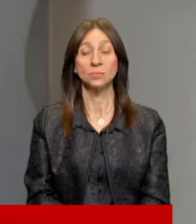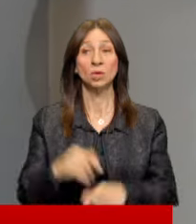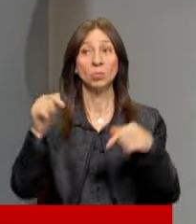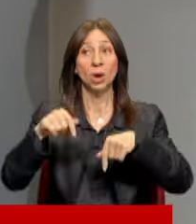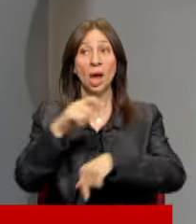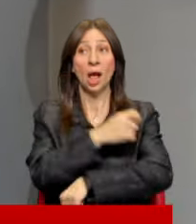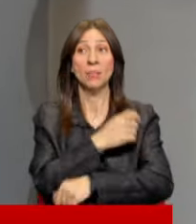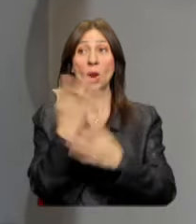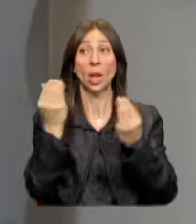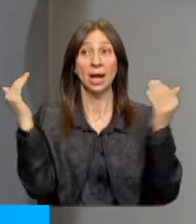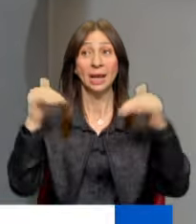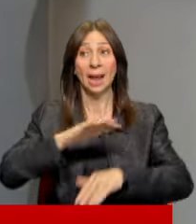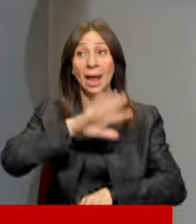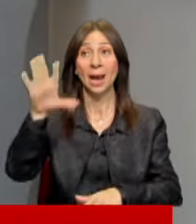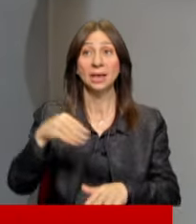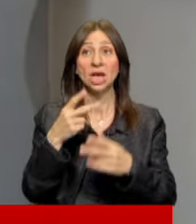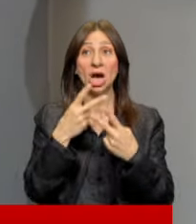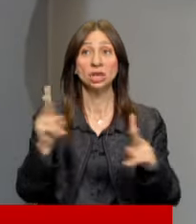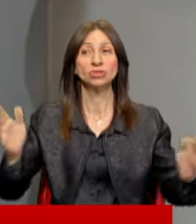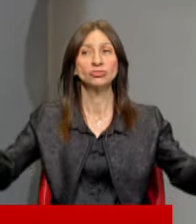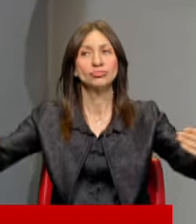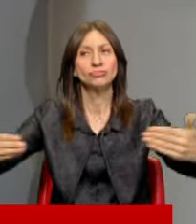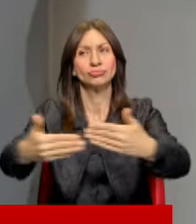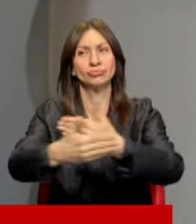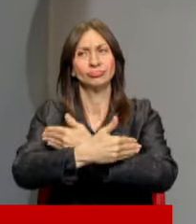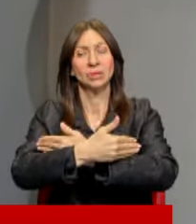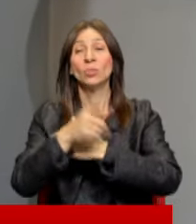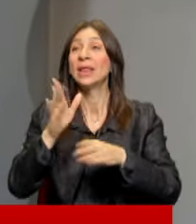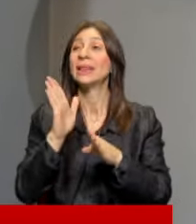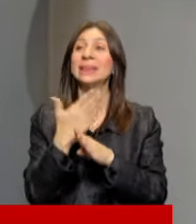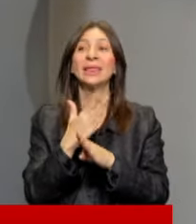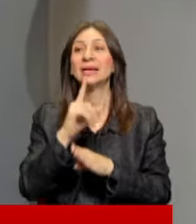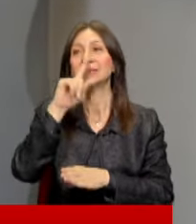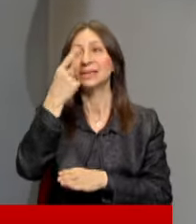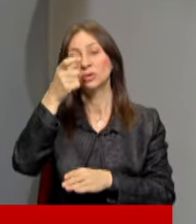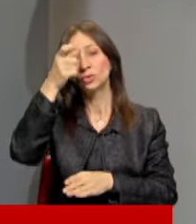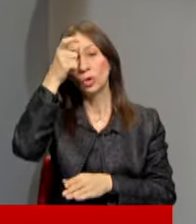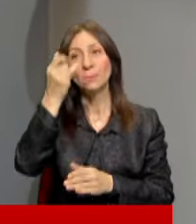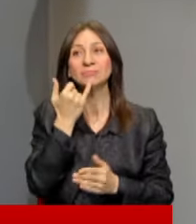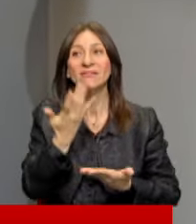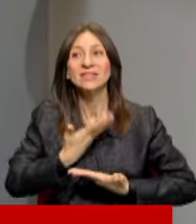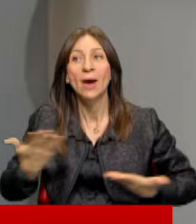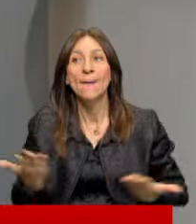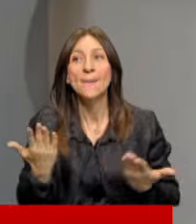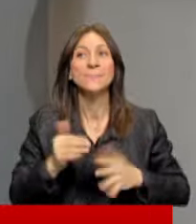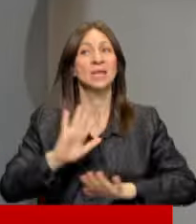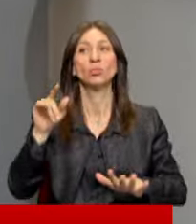Buraya Alman olarak gelen herkes açık kollarla karşılanıyor. Bunun sebebi yalnızca Türk konukseverliği değil.